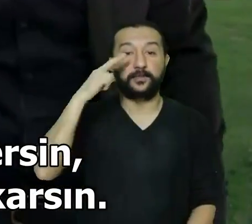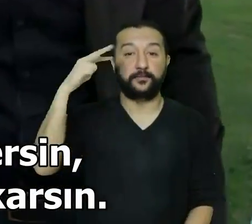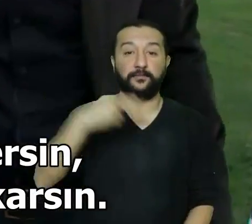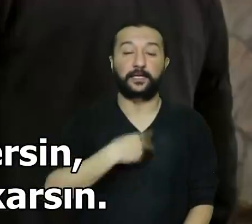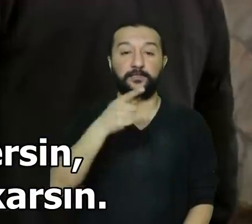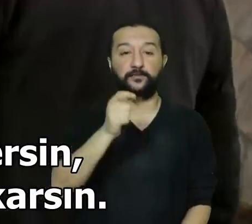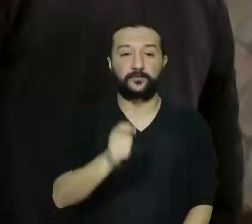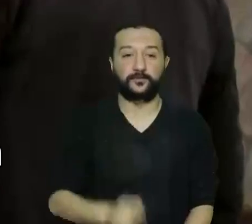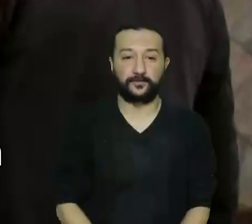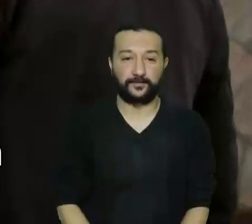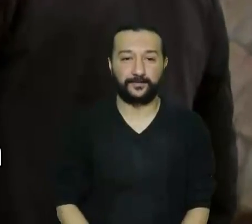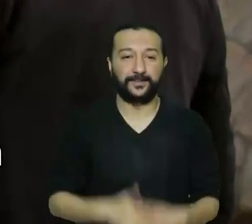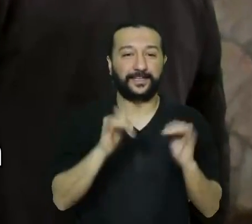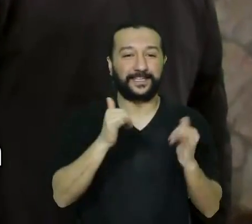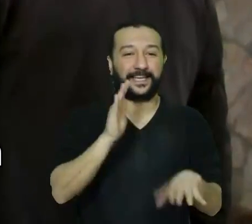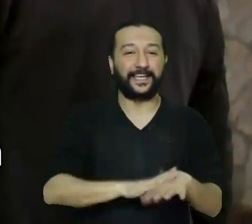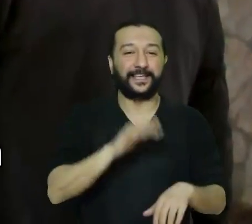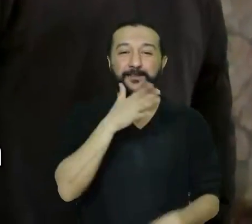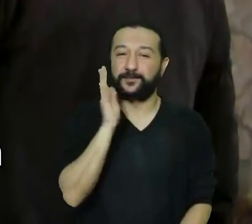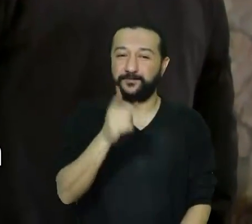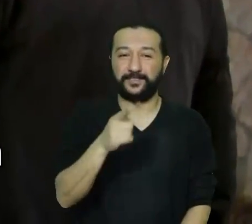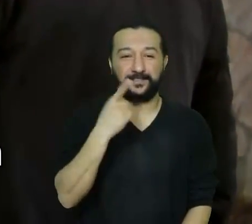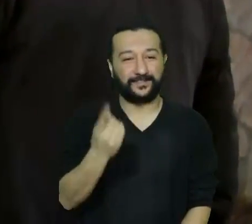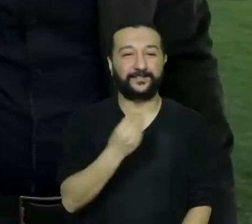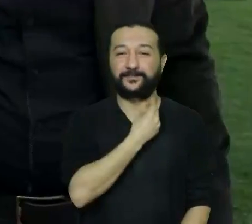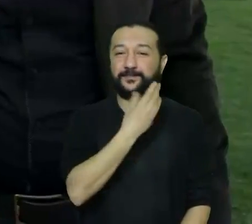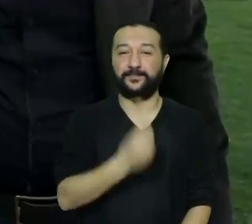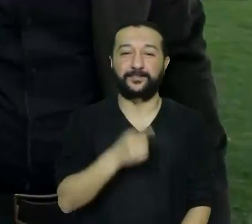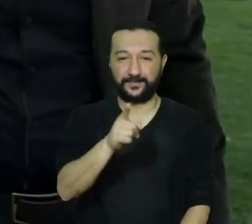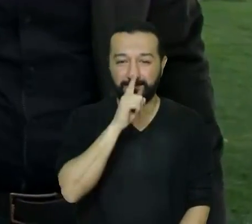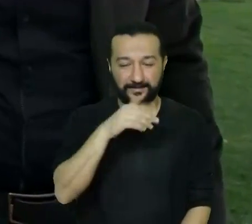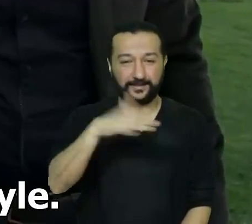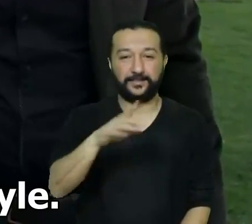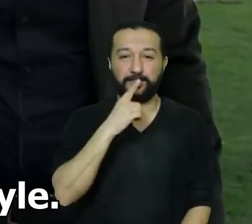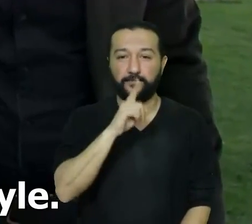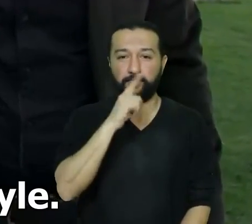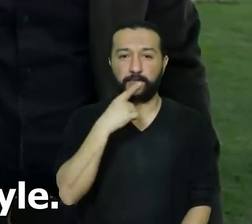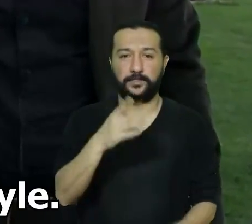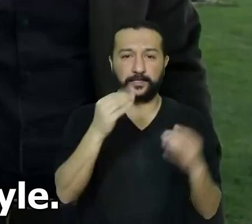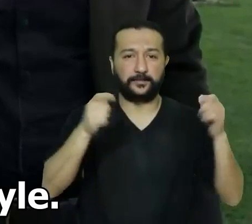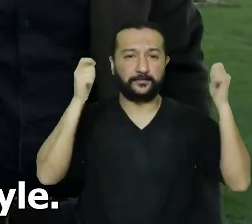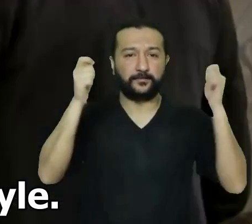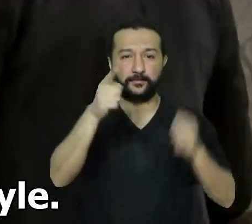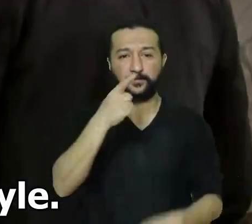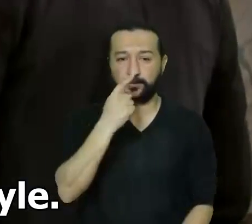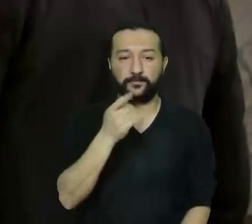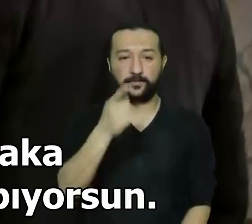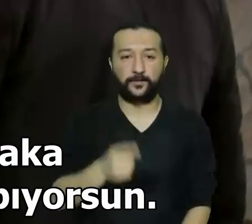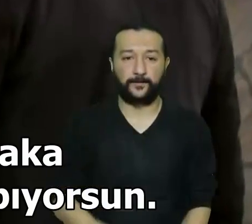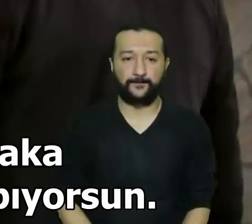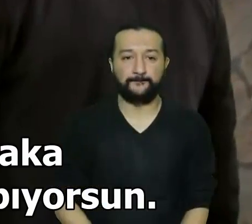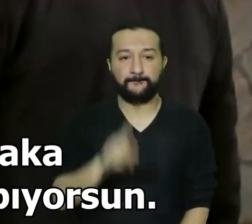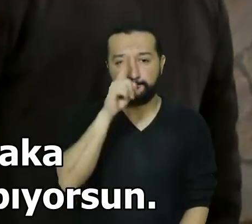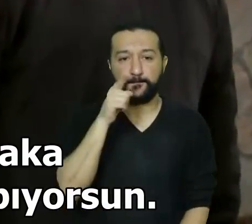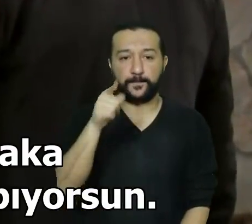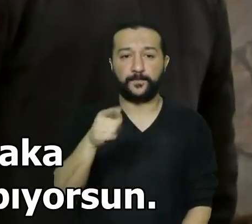falıma bakarsın ha. Şaka yapmadın. Bize falan alınacağım ha. Geç Şükrü. Geç. Neymiş bu pankart onu söyle. Aha.